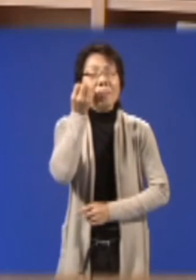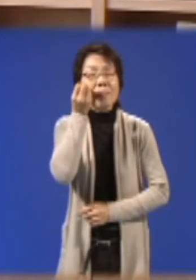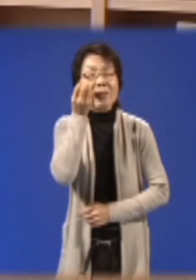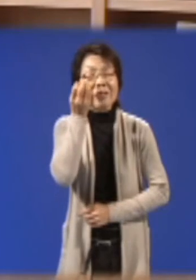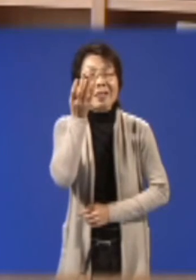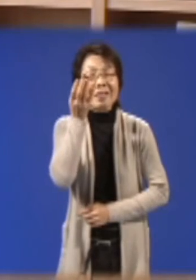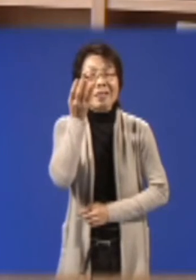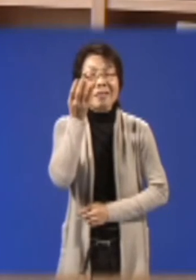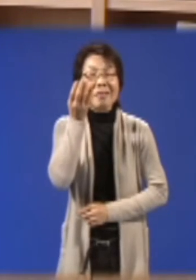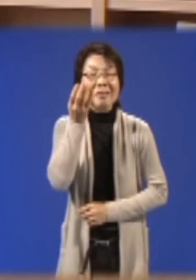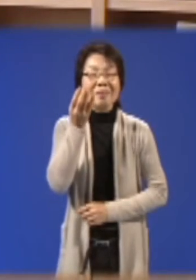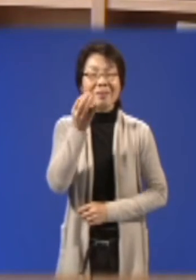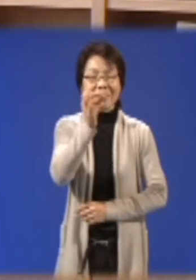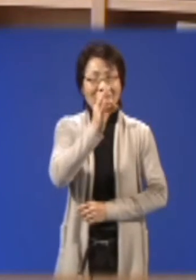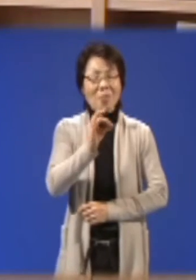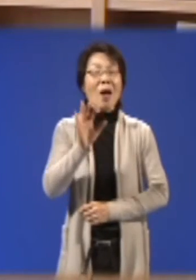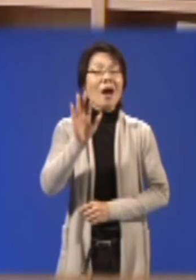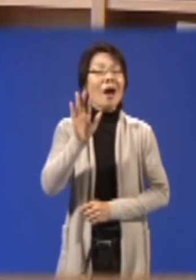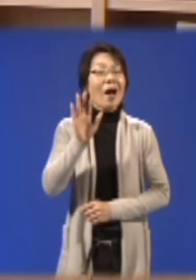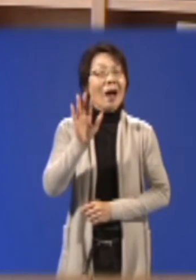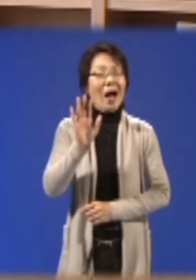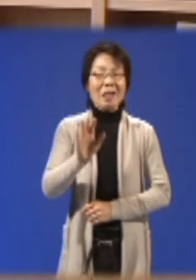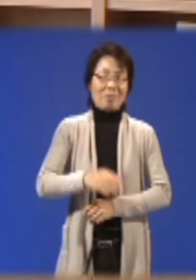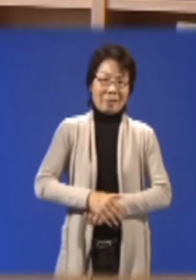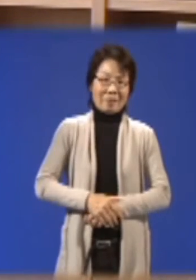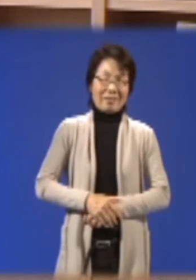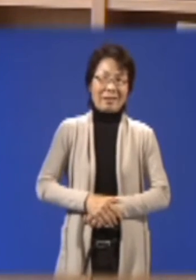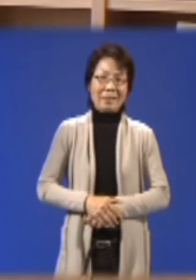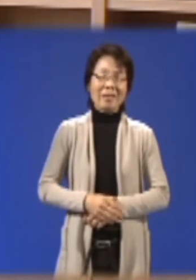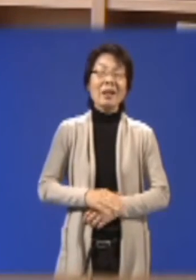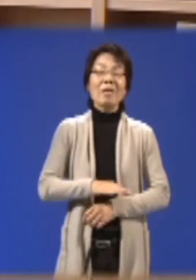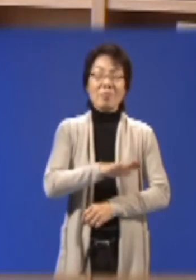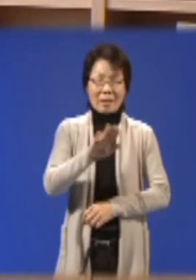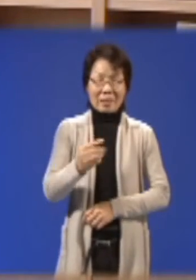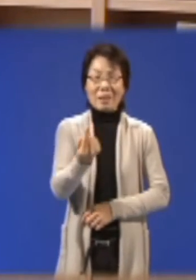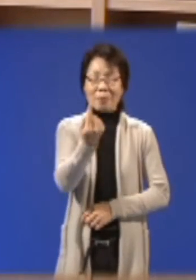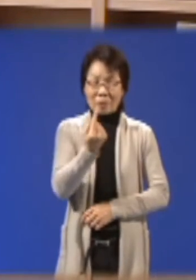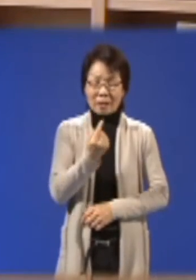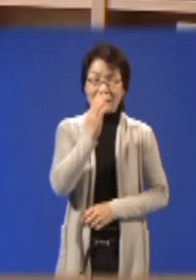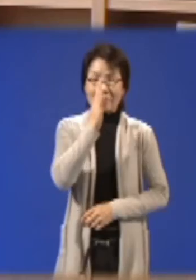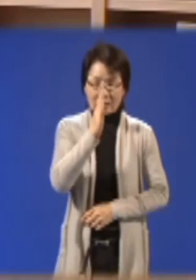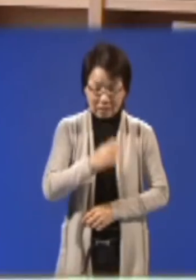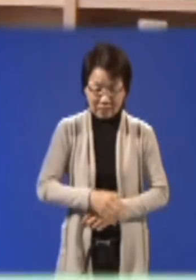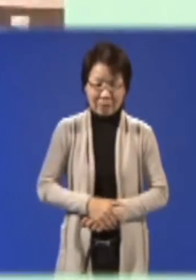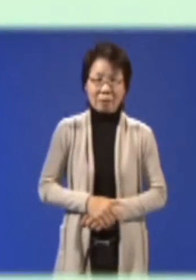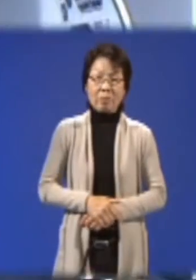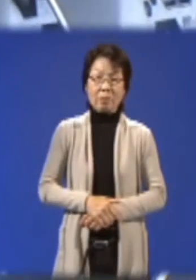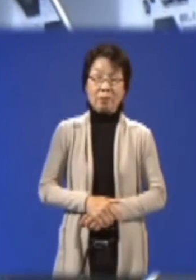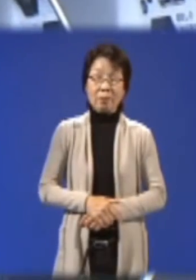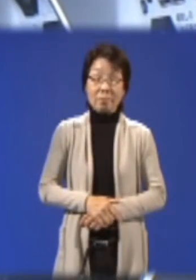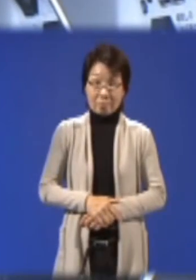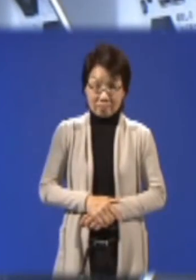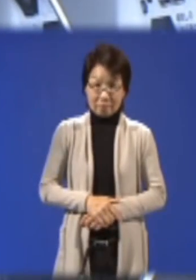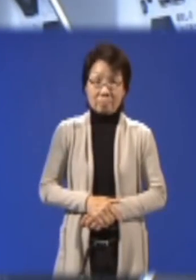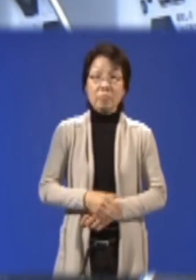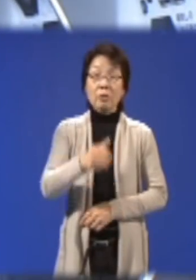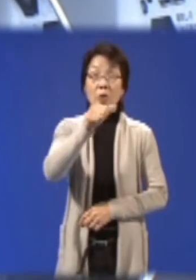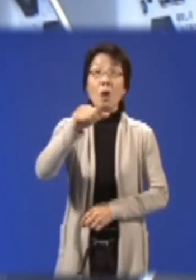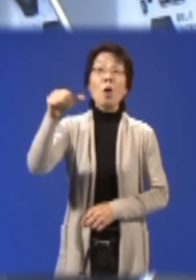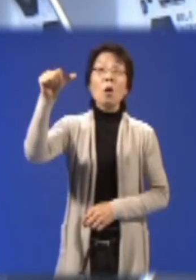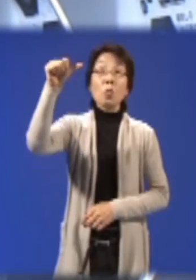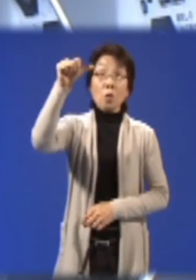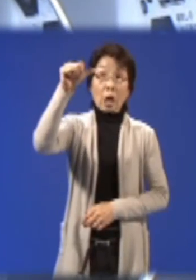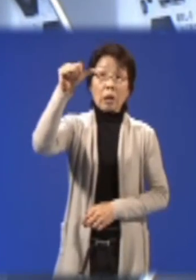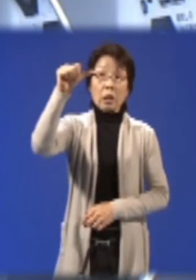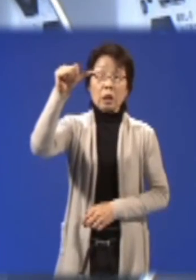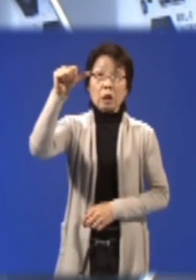レアな商品があるかもしれませんよ。皆さんも寄ってみてくださいね。さて、今度は